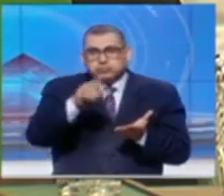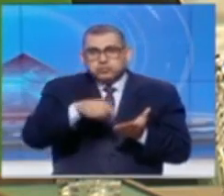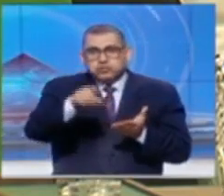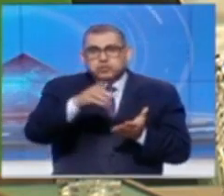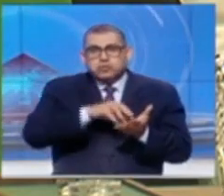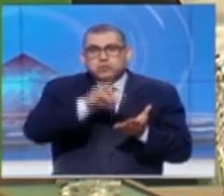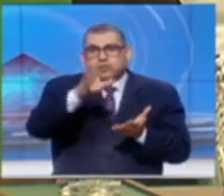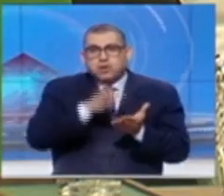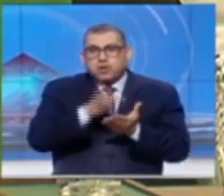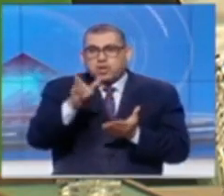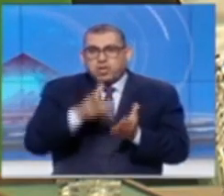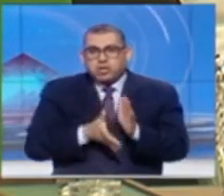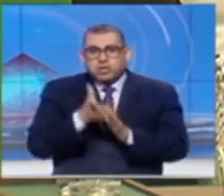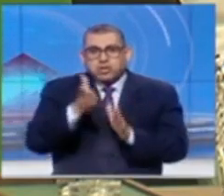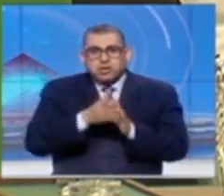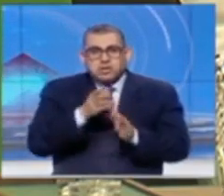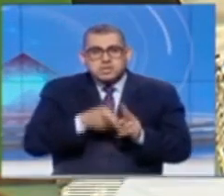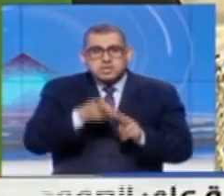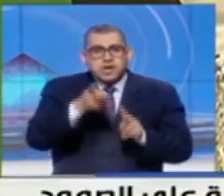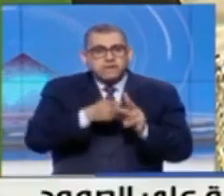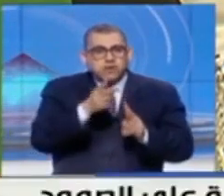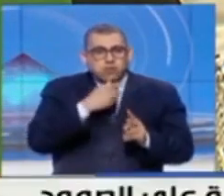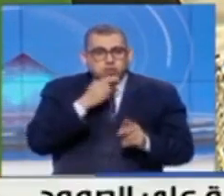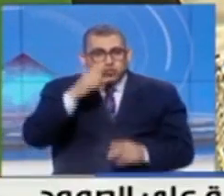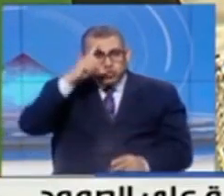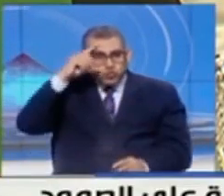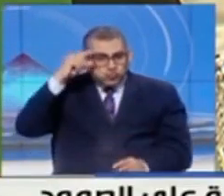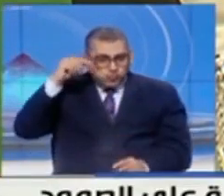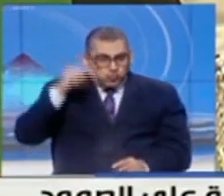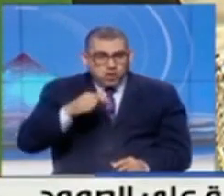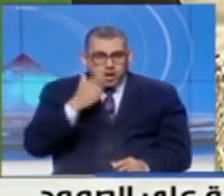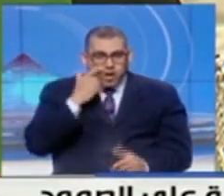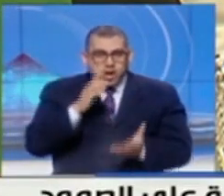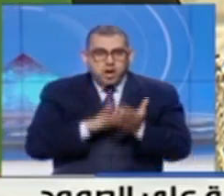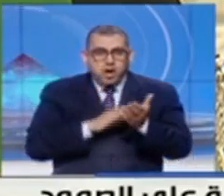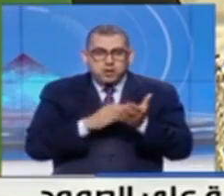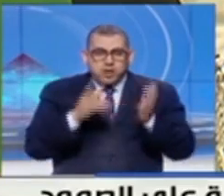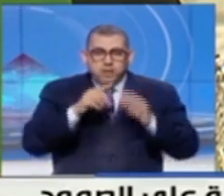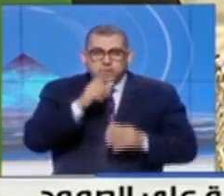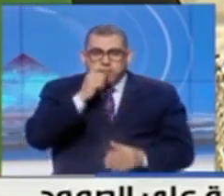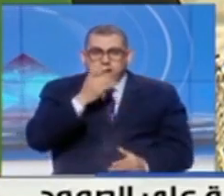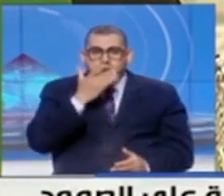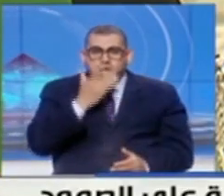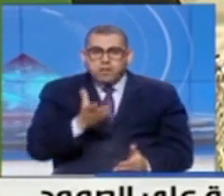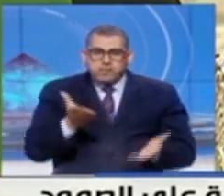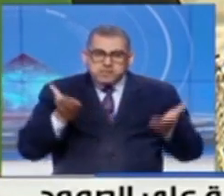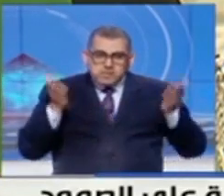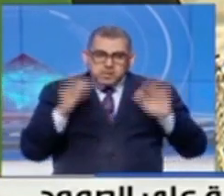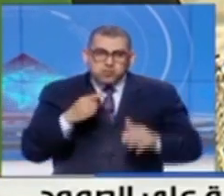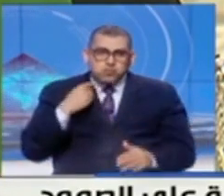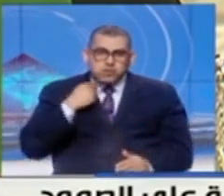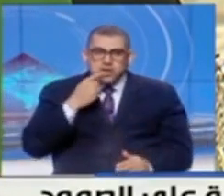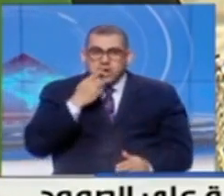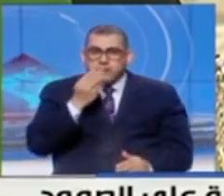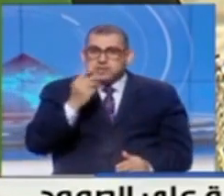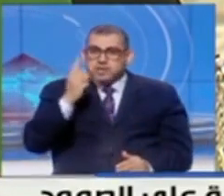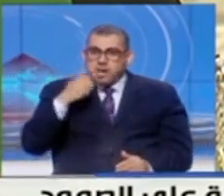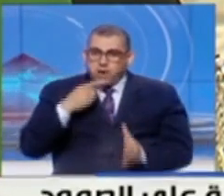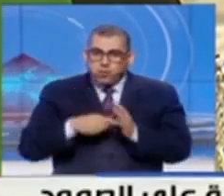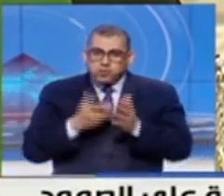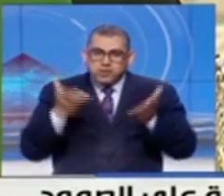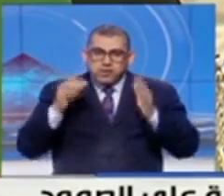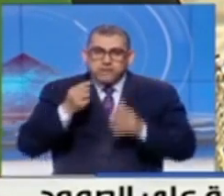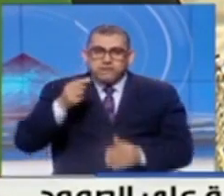الكبيرة، وتواجه الصومال اليوم أسوأ موجة الجفاف منذ 40 عاما بعد